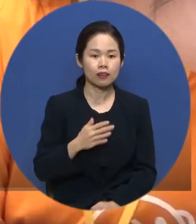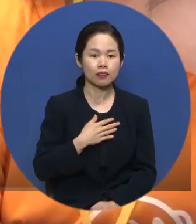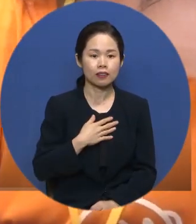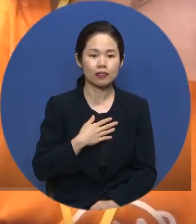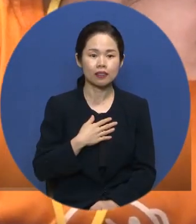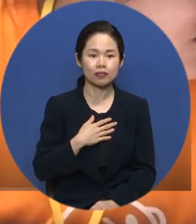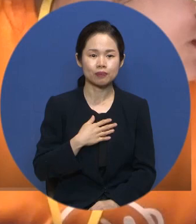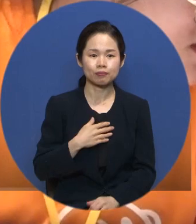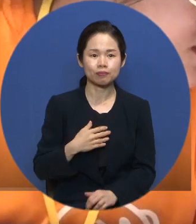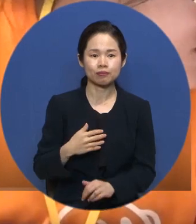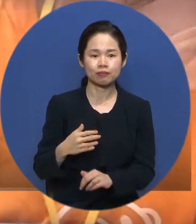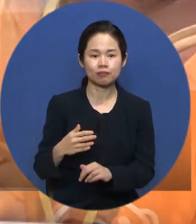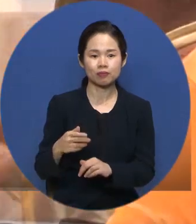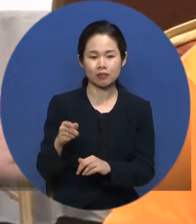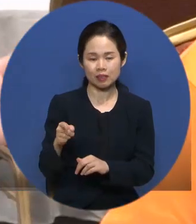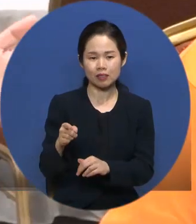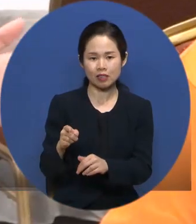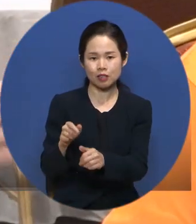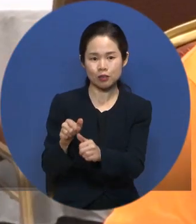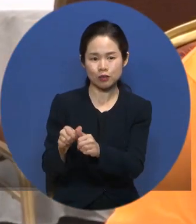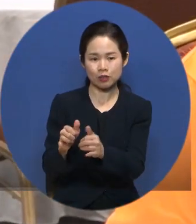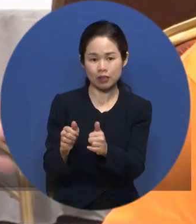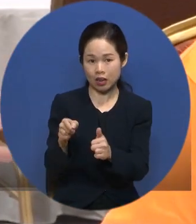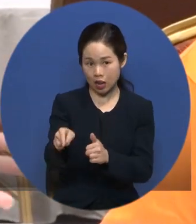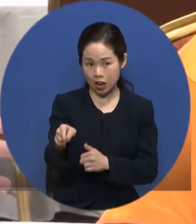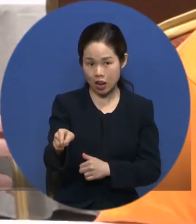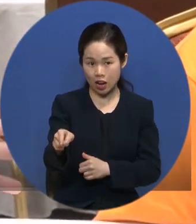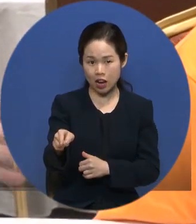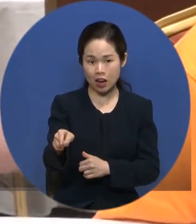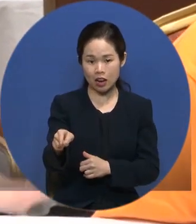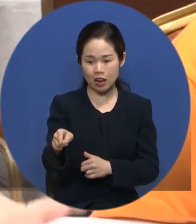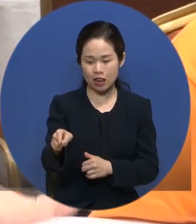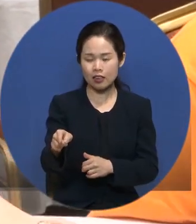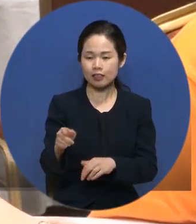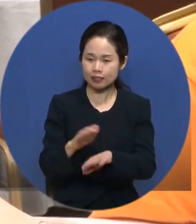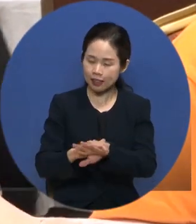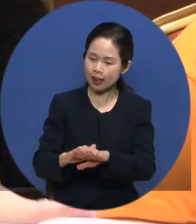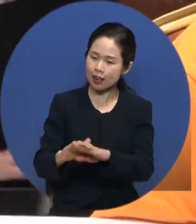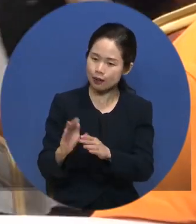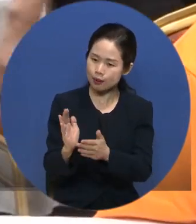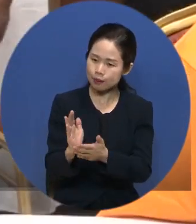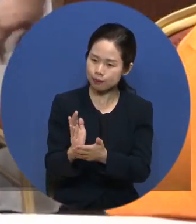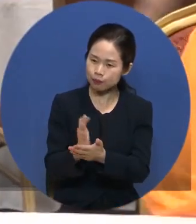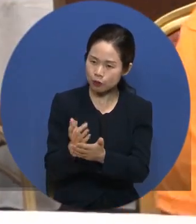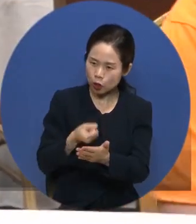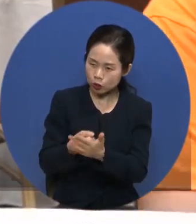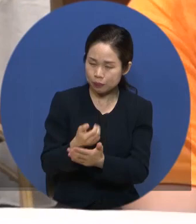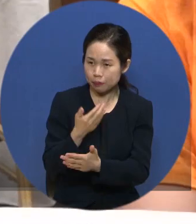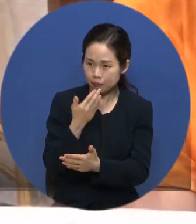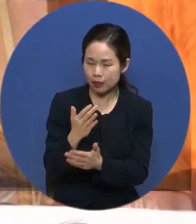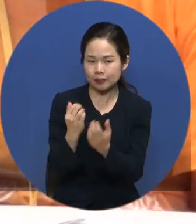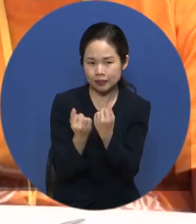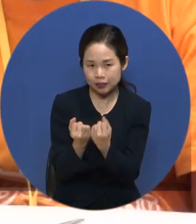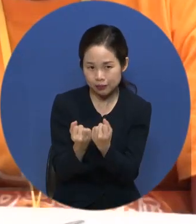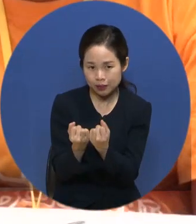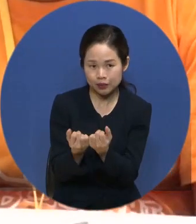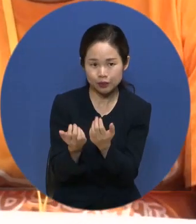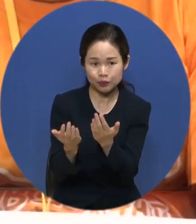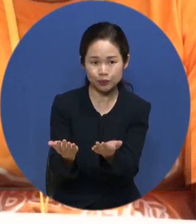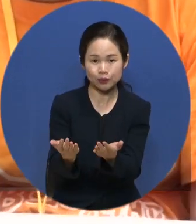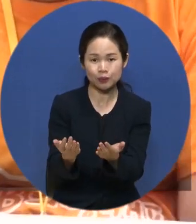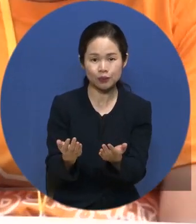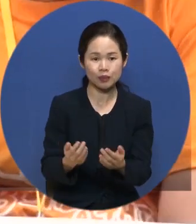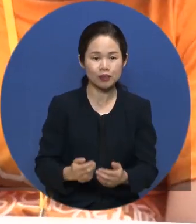멘티들 좀 카드 분류랑 멘티가 판단할 수 있도록 설명해주고 그거에 따라서